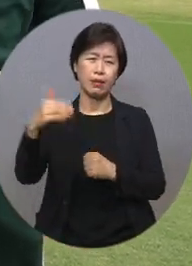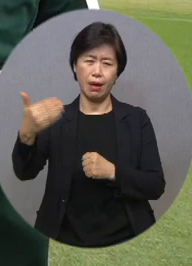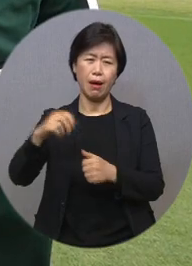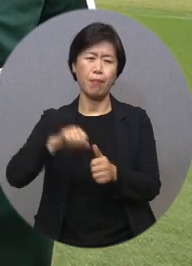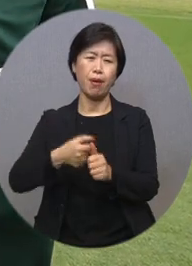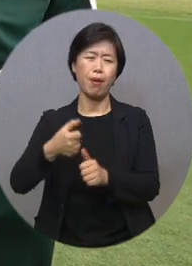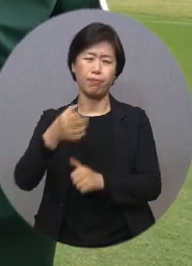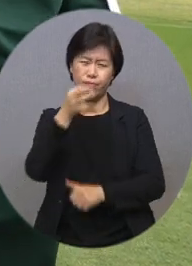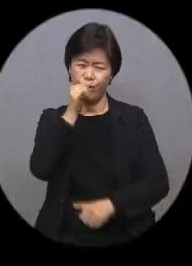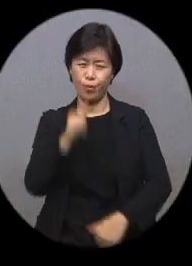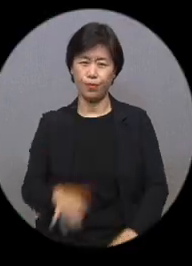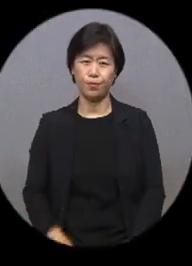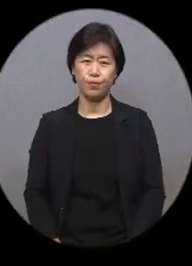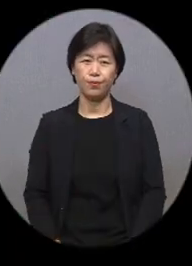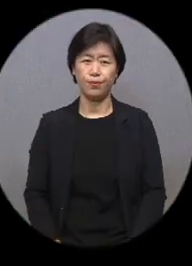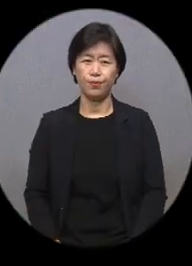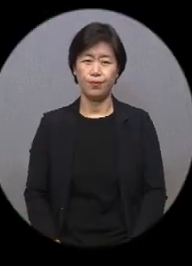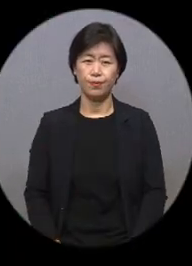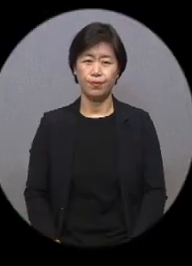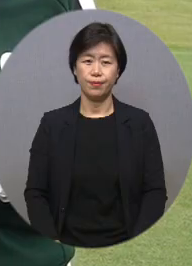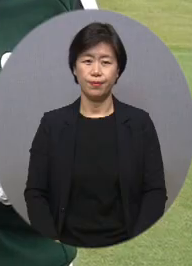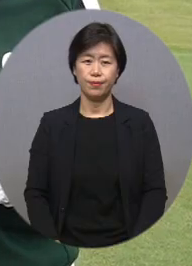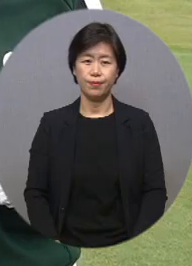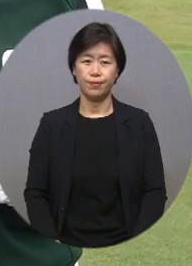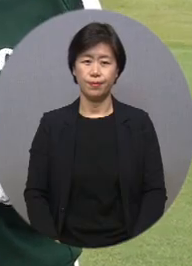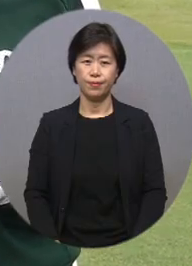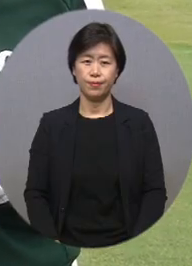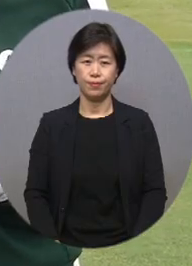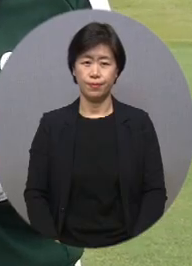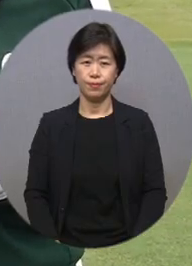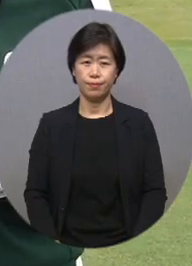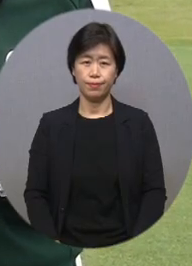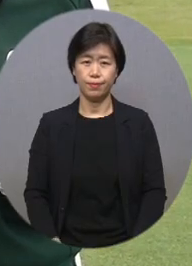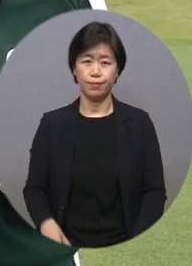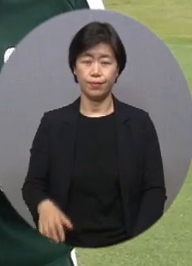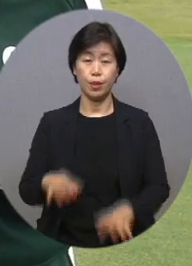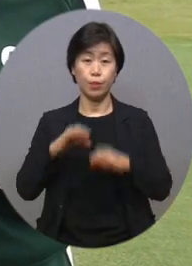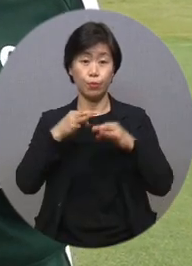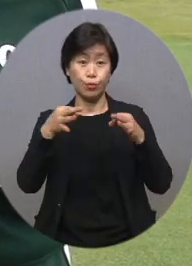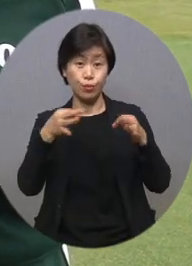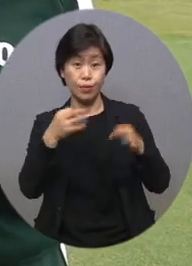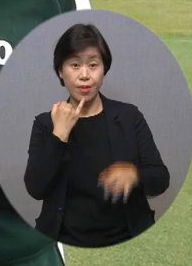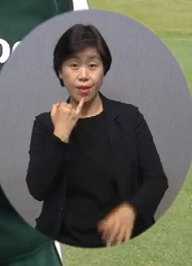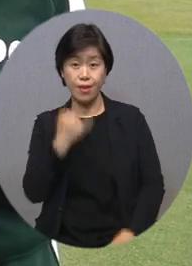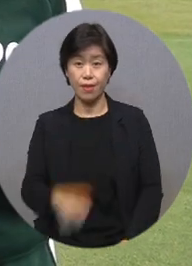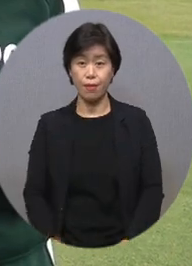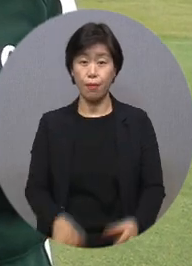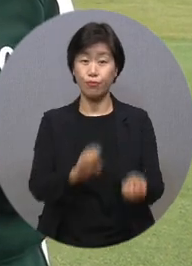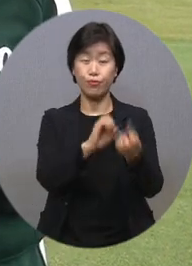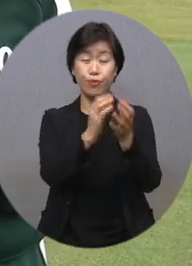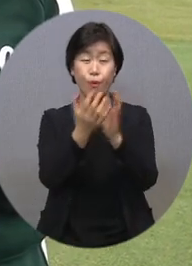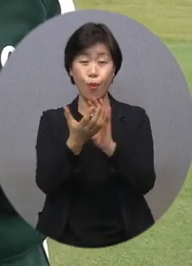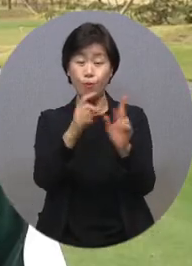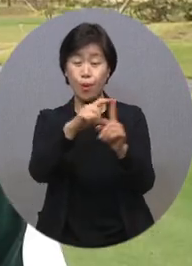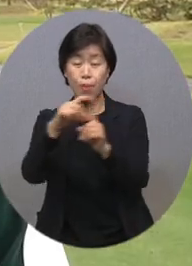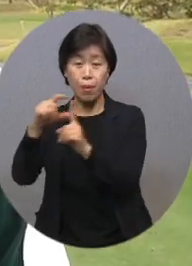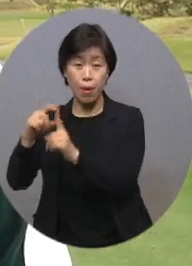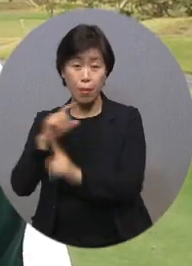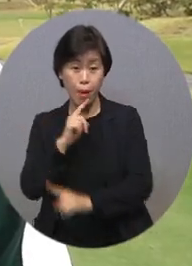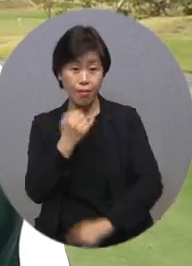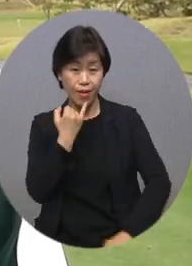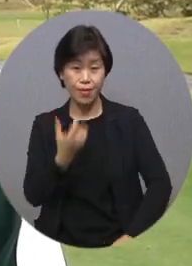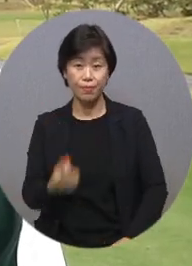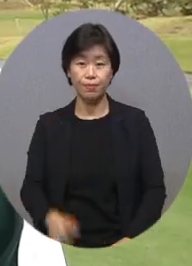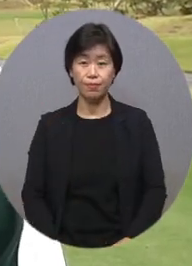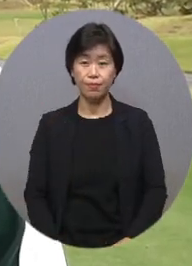움직이면 안 돼. 벌칙은 이 다음 홀이야. 여기서 우리가 불러줘도 되겠다. 무궁화 꽃이 피었으면 해도 되겠다. 근데 언니